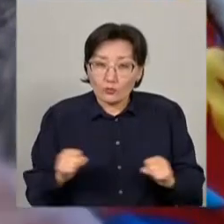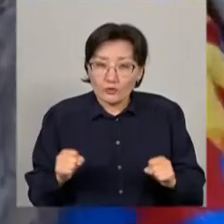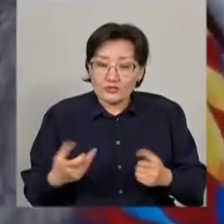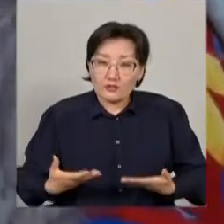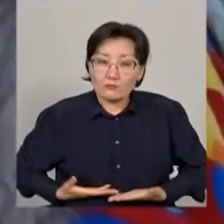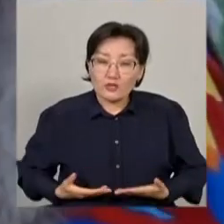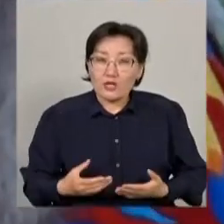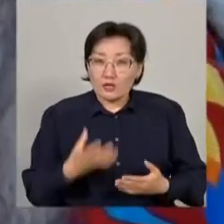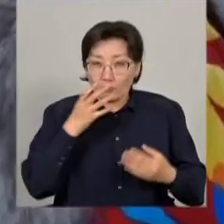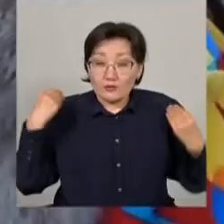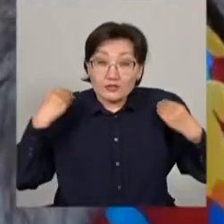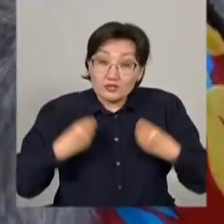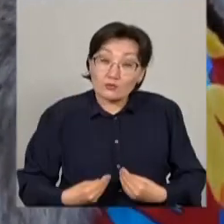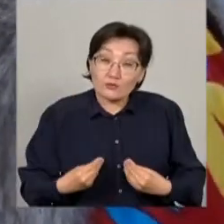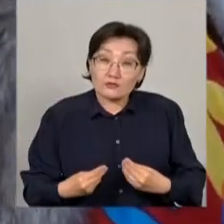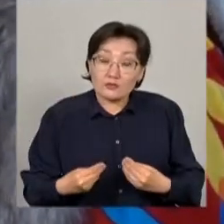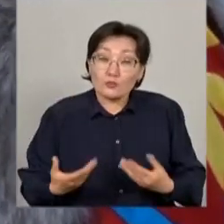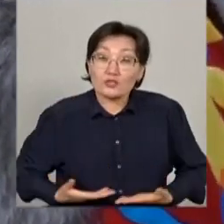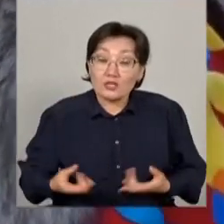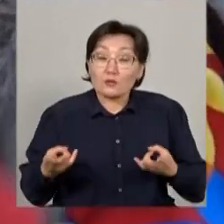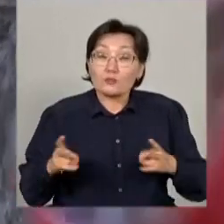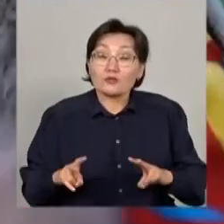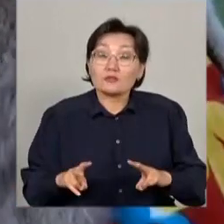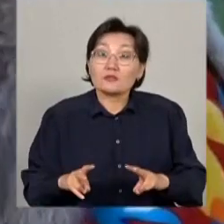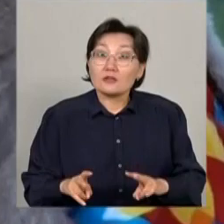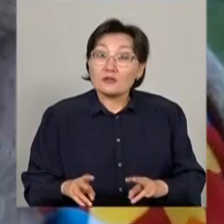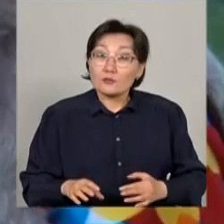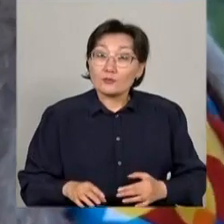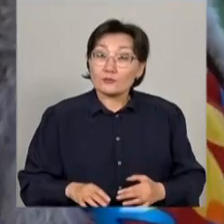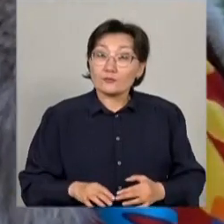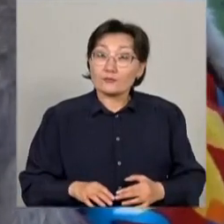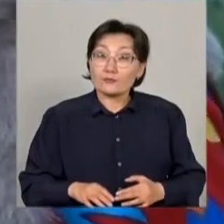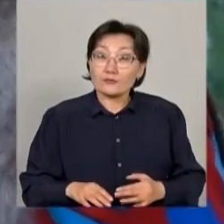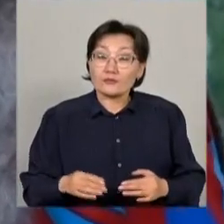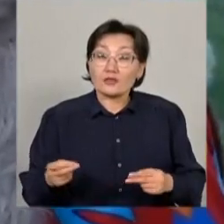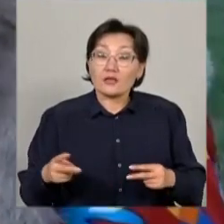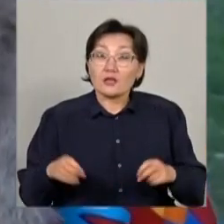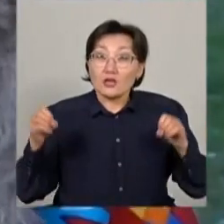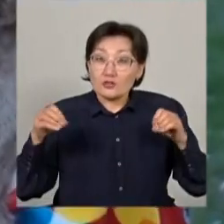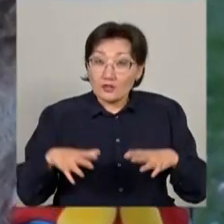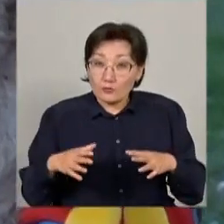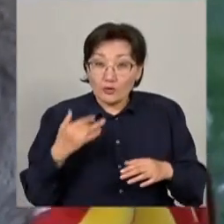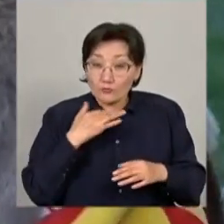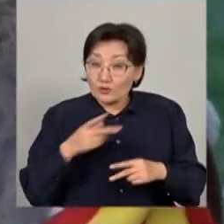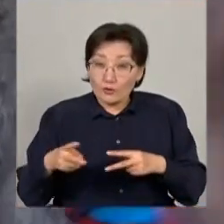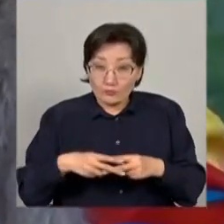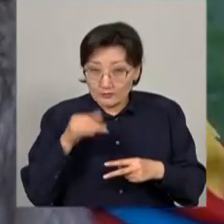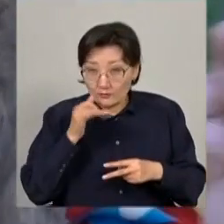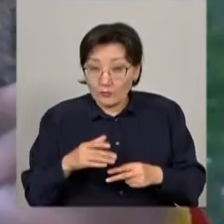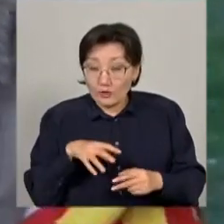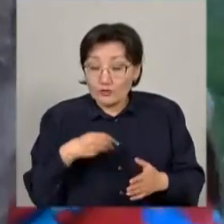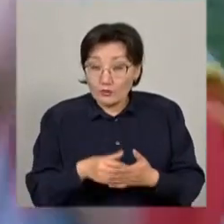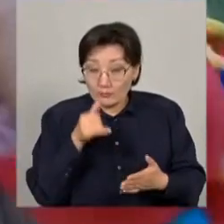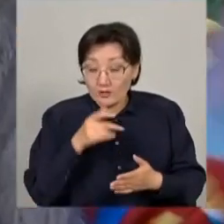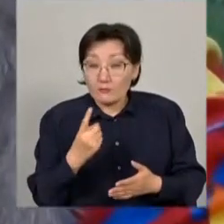мен қалың қалың киім, сол киімменен аман қалам былайша айтқанда. Оны абақ деп жатып та көп қоса алмаймын, себебі мен оны ақшасын төлей алмаймын. Төлей алмаған кейін мен шамама қазір 1.5